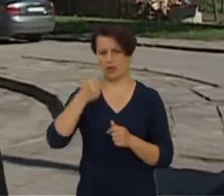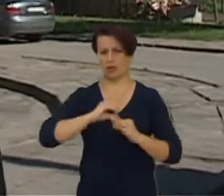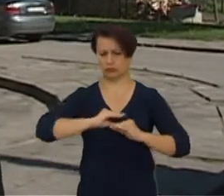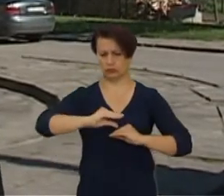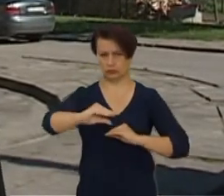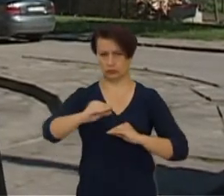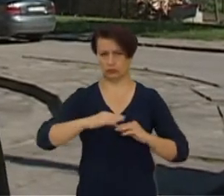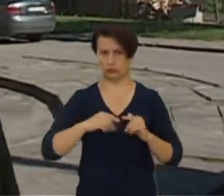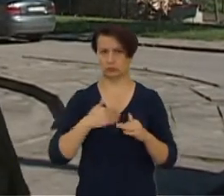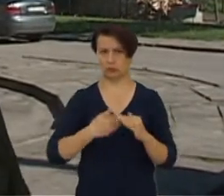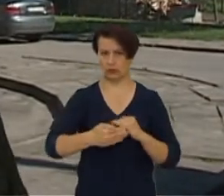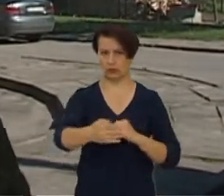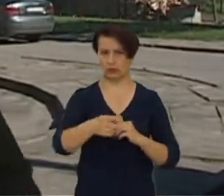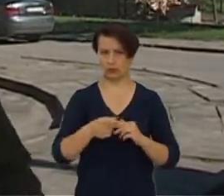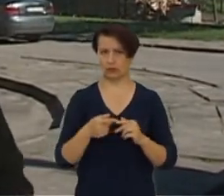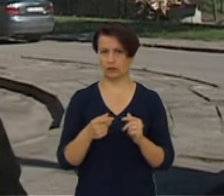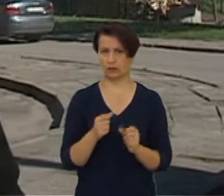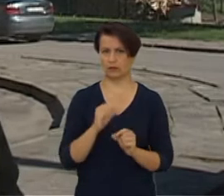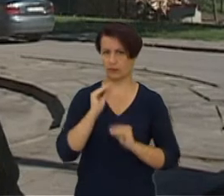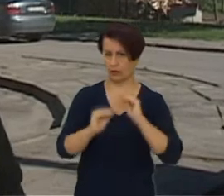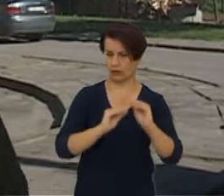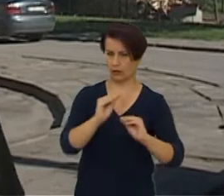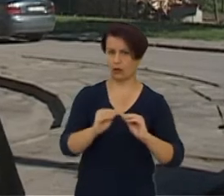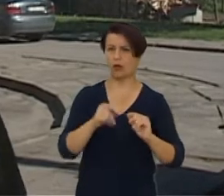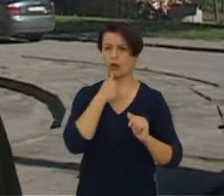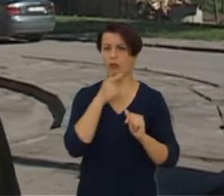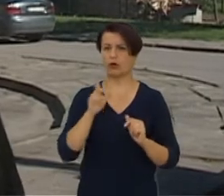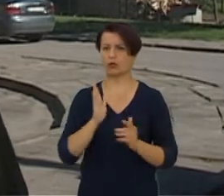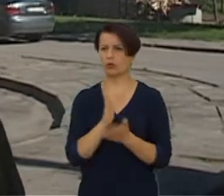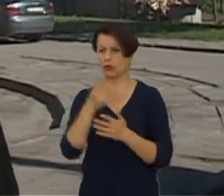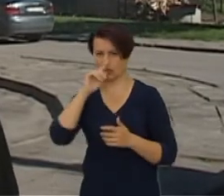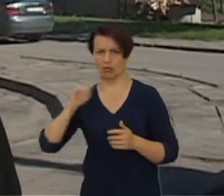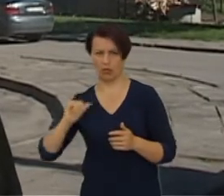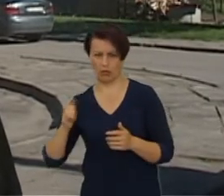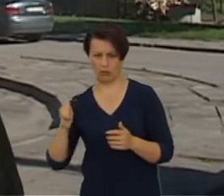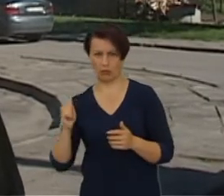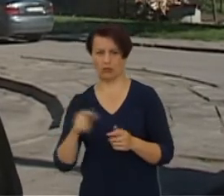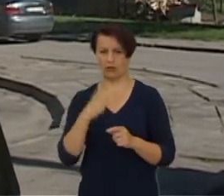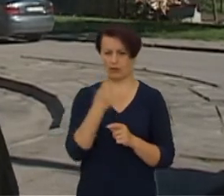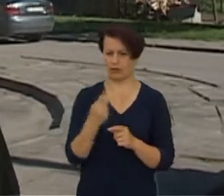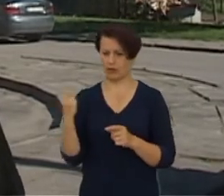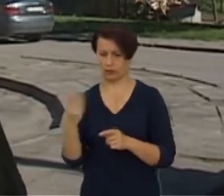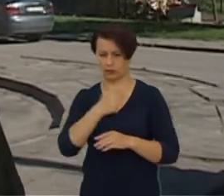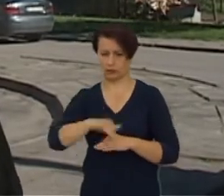ten yra gerai ištisinis. Bet kur asfaltas yra dar, nu kaip, pakankamai dar